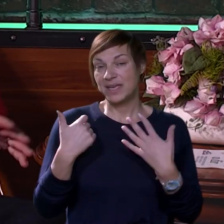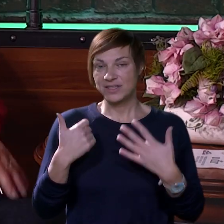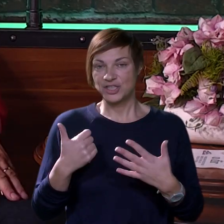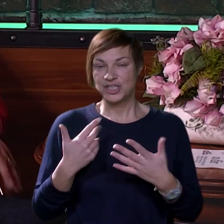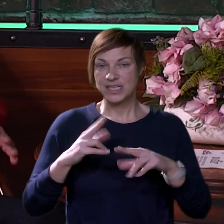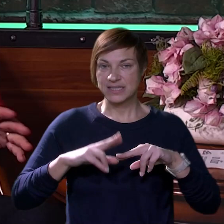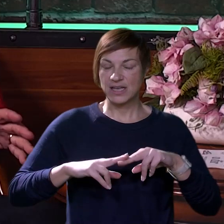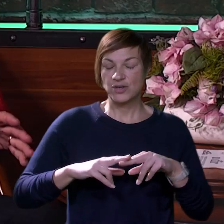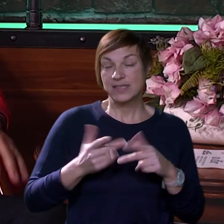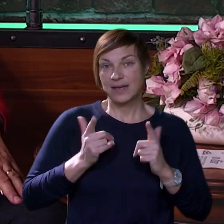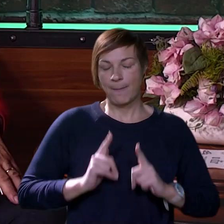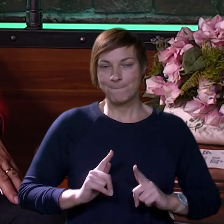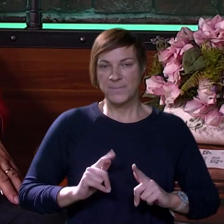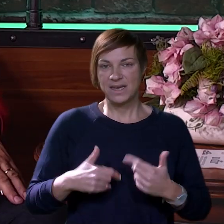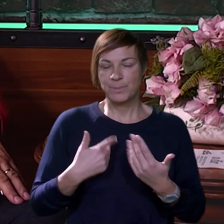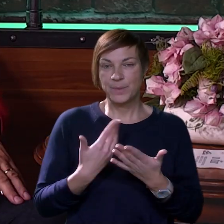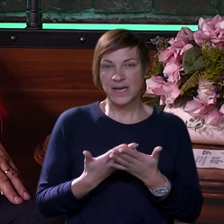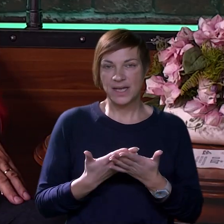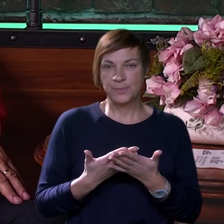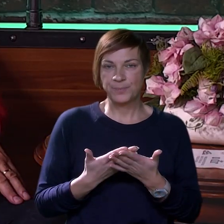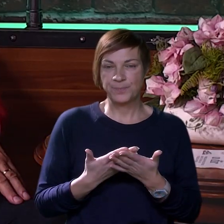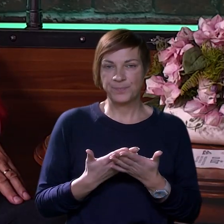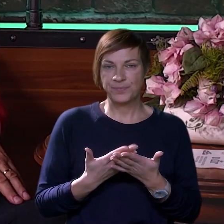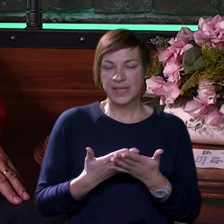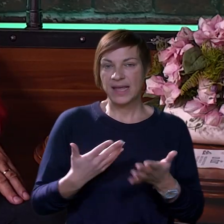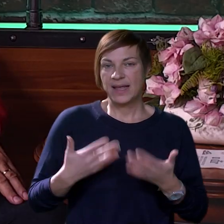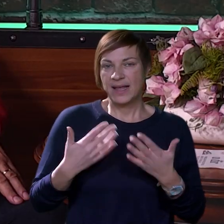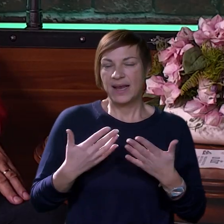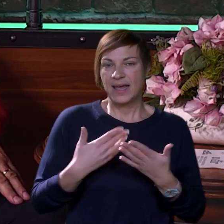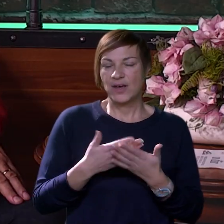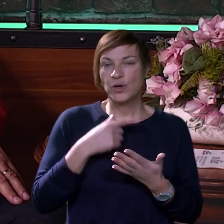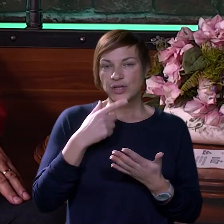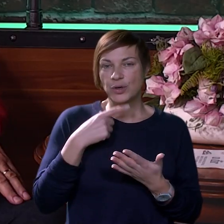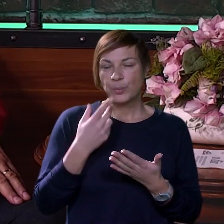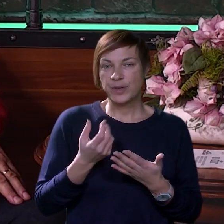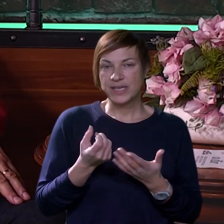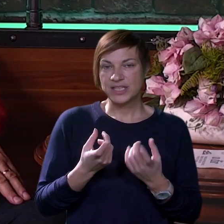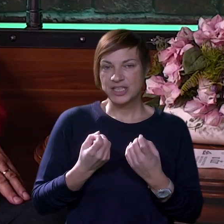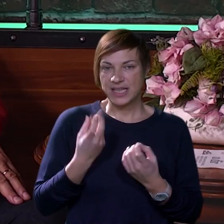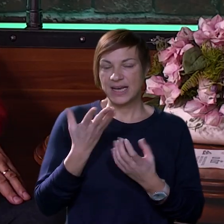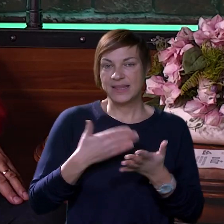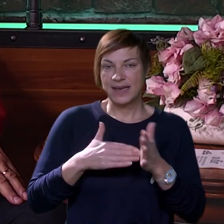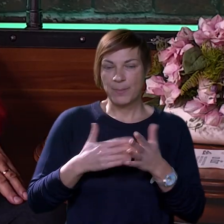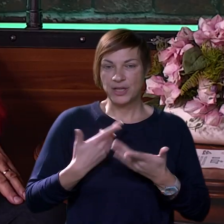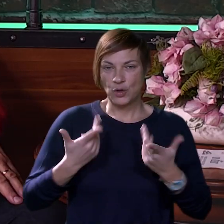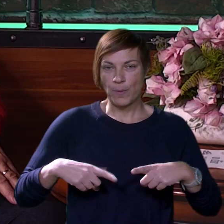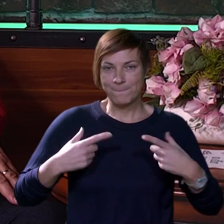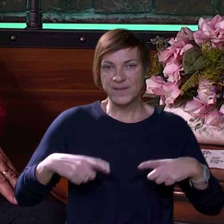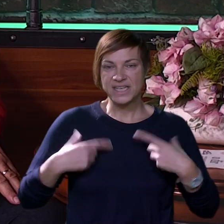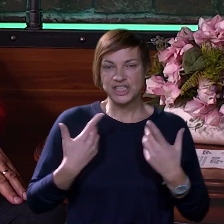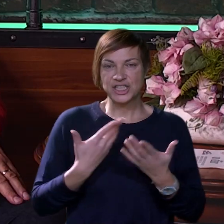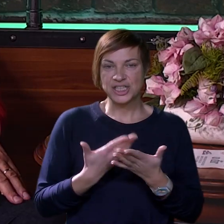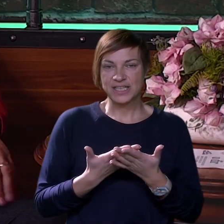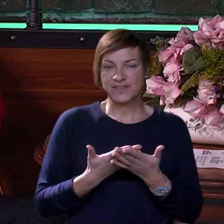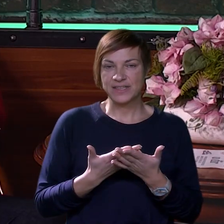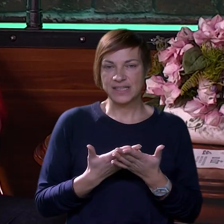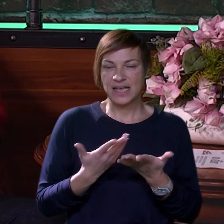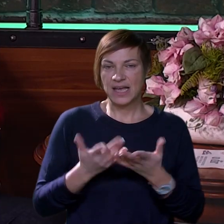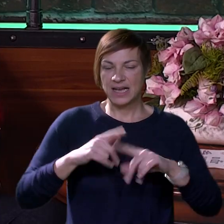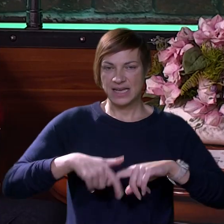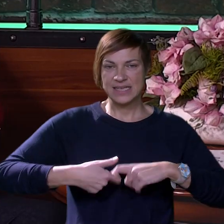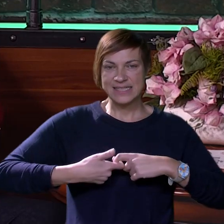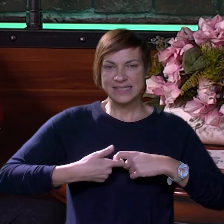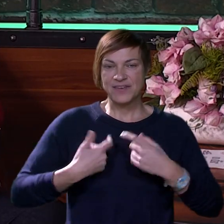5, 6, da postane pribran. Jel, to je, lako je to pričati, ali to treba proživjeti. Jel, ali sve je